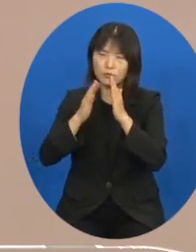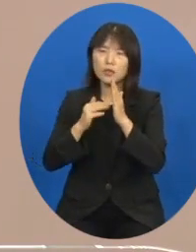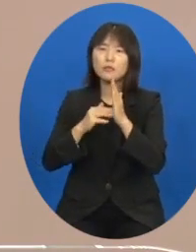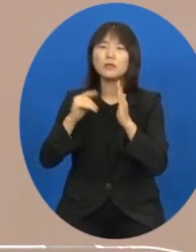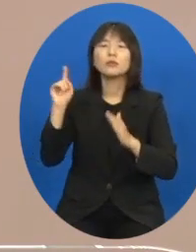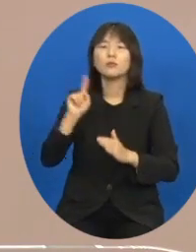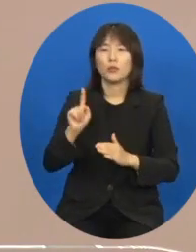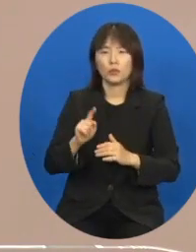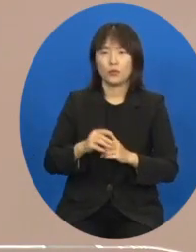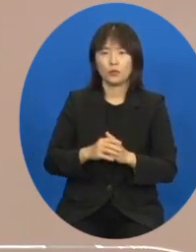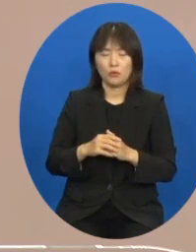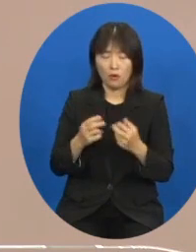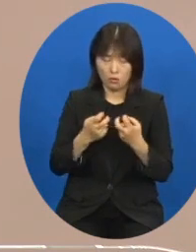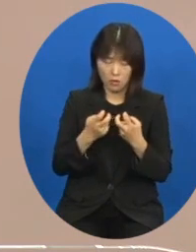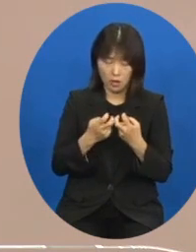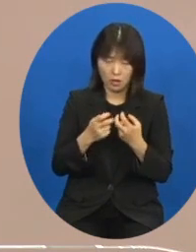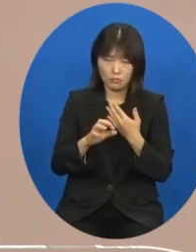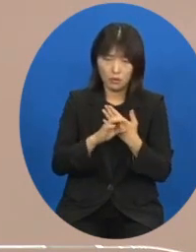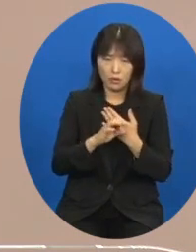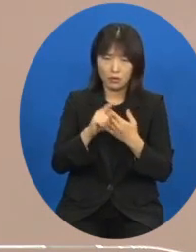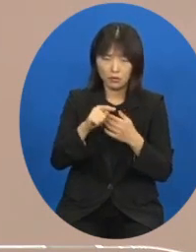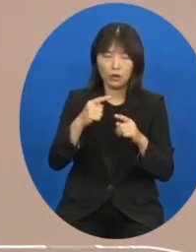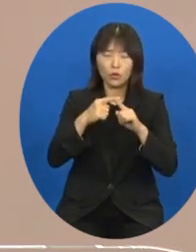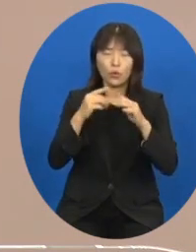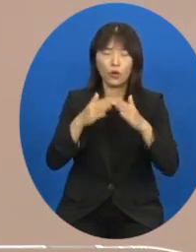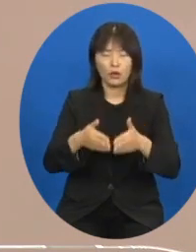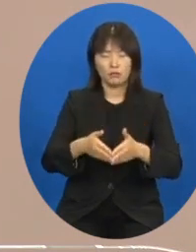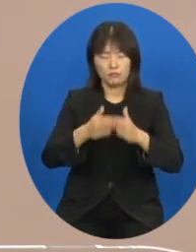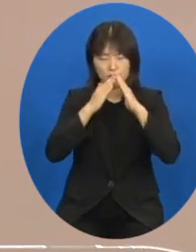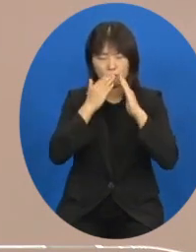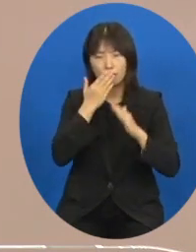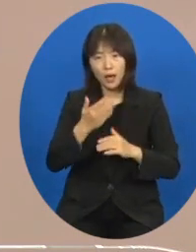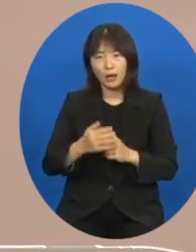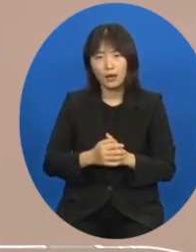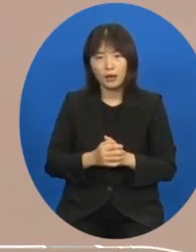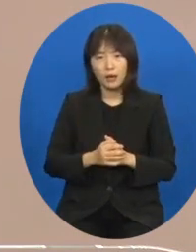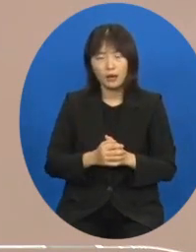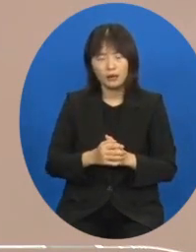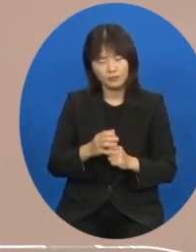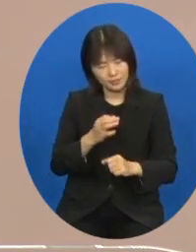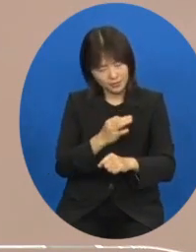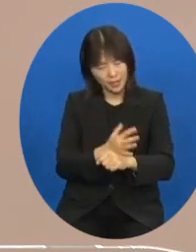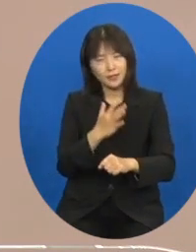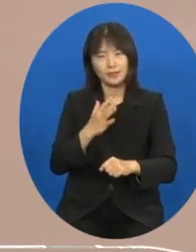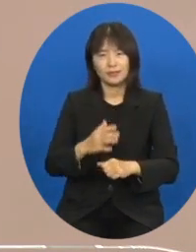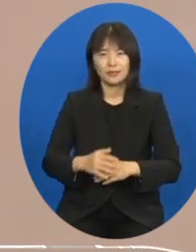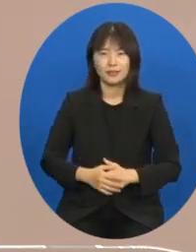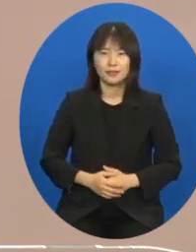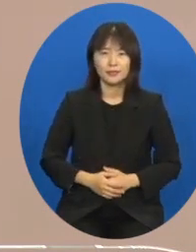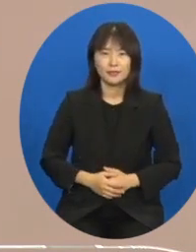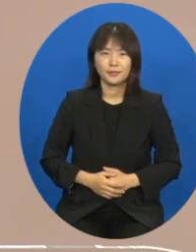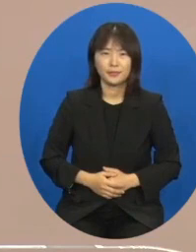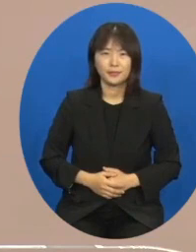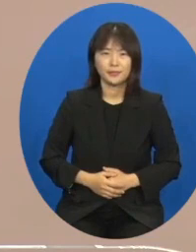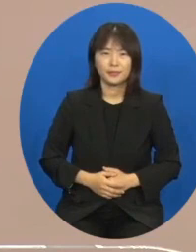뭘까요? 어떻게 하면 그런 교회를 세울 수 있을까요? 아주 간단합니다.